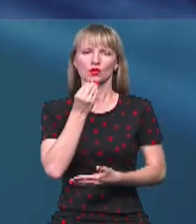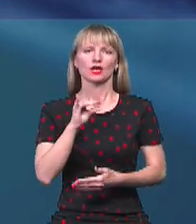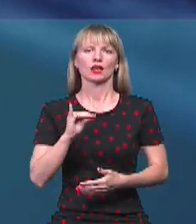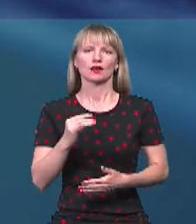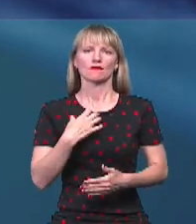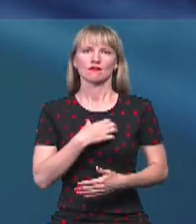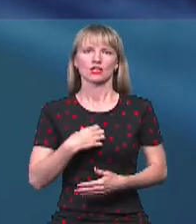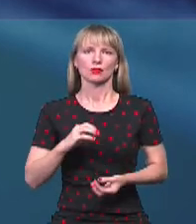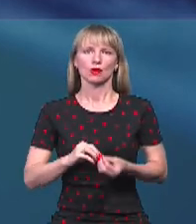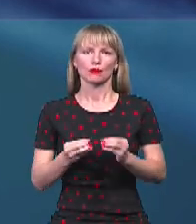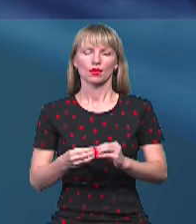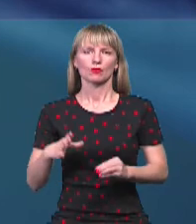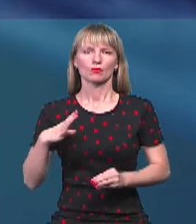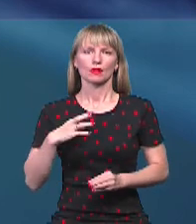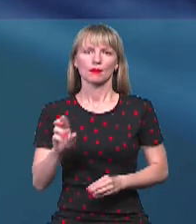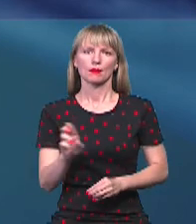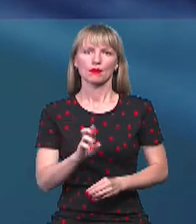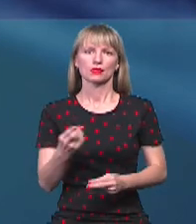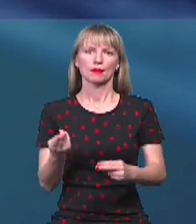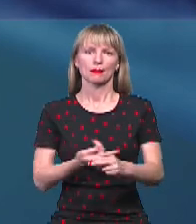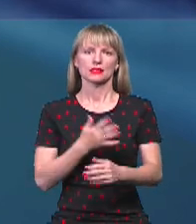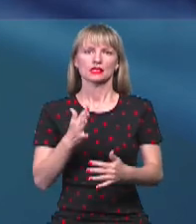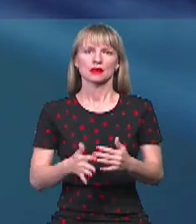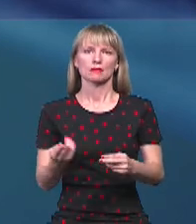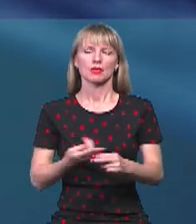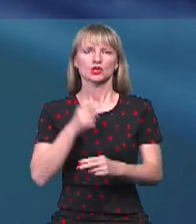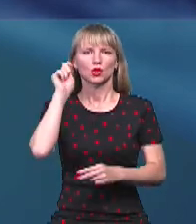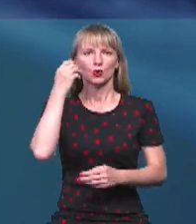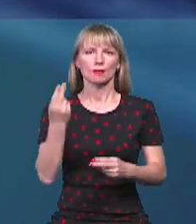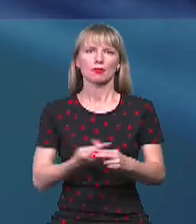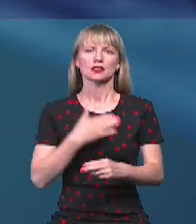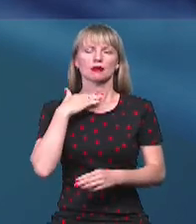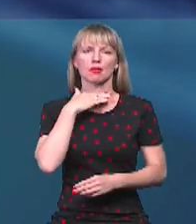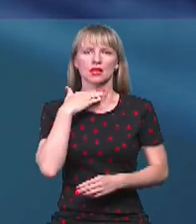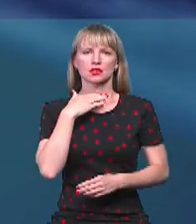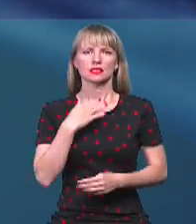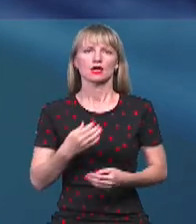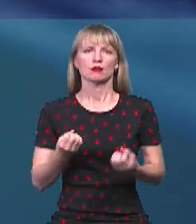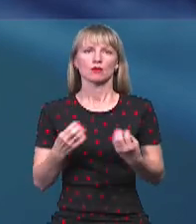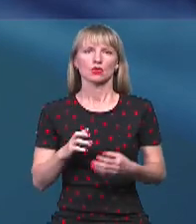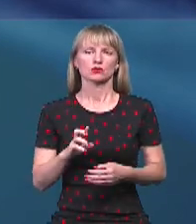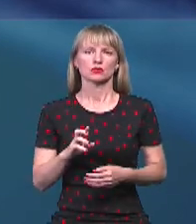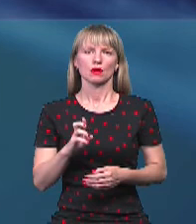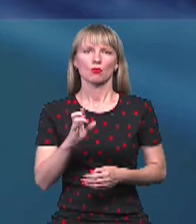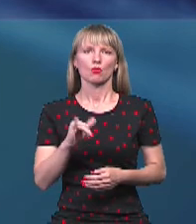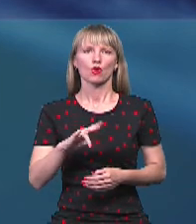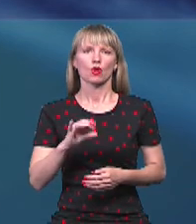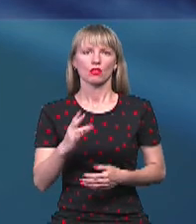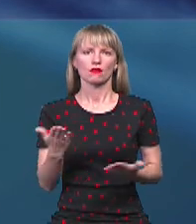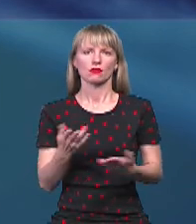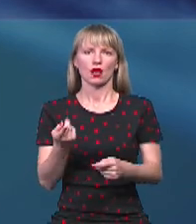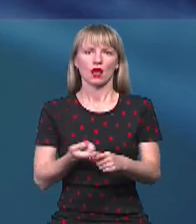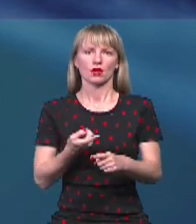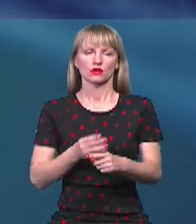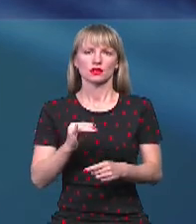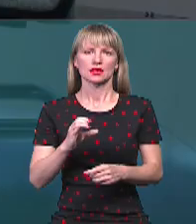и основная проблема была борщ без капусты, без лука и без мяса. Просто бульон, да, в котором картошка и